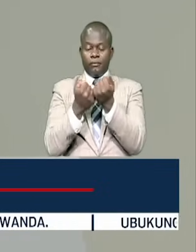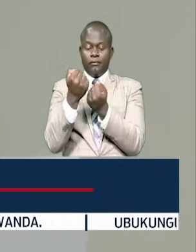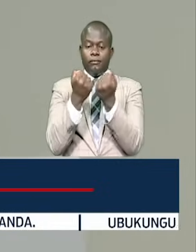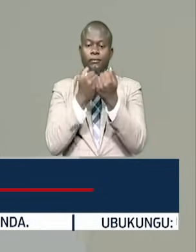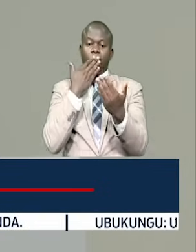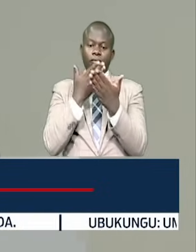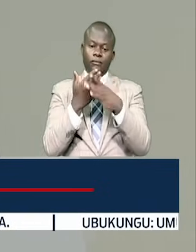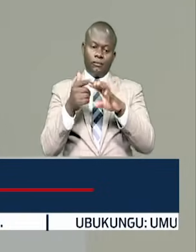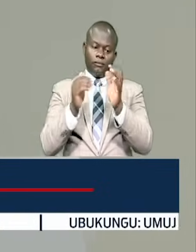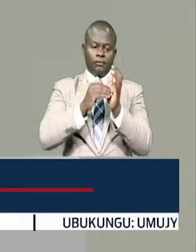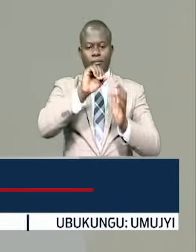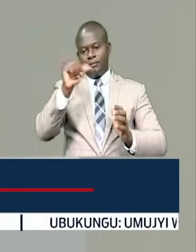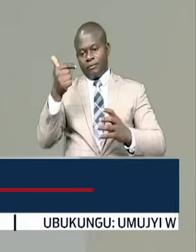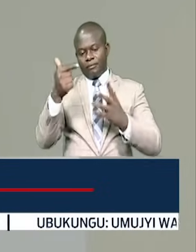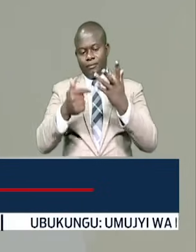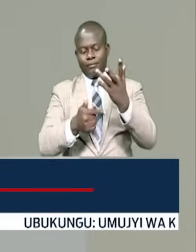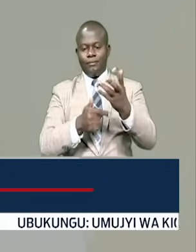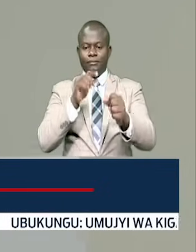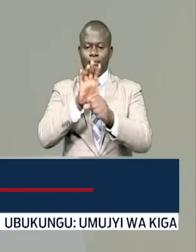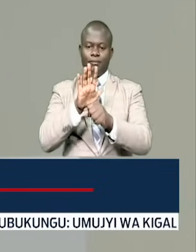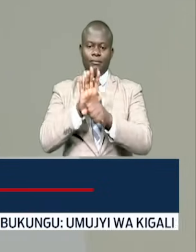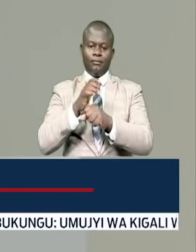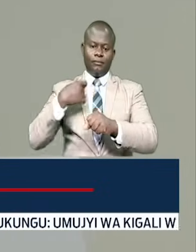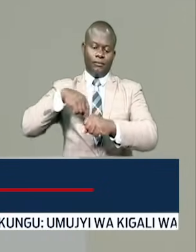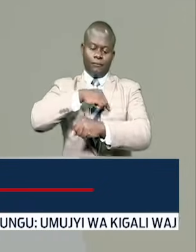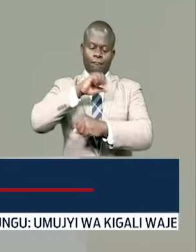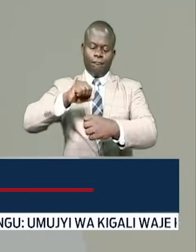byiza, ariko hari ibindi byinshi dushobora gufatanya